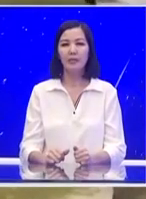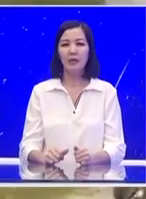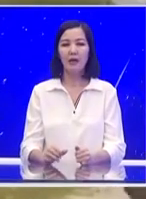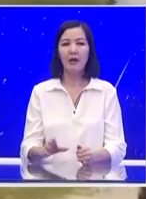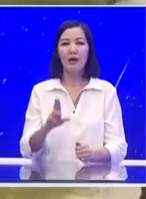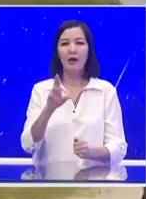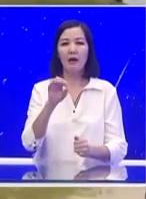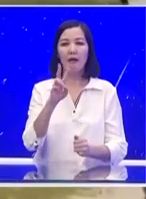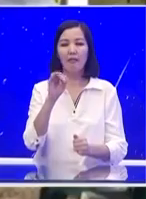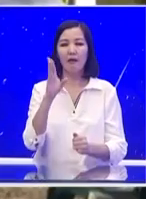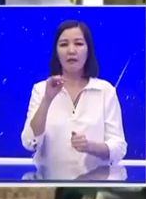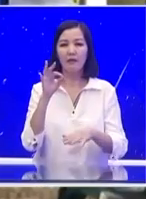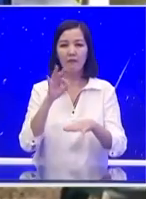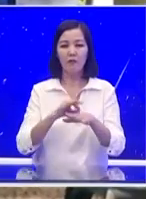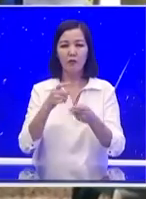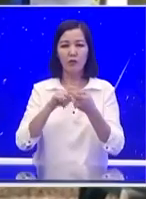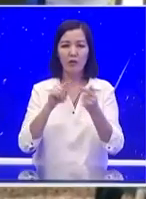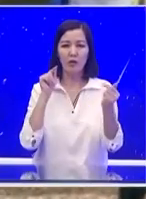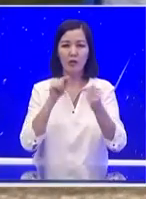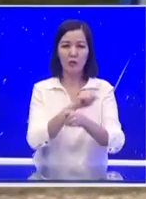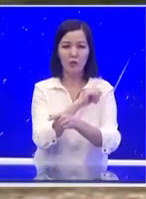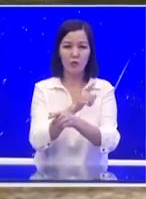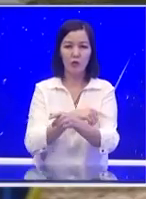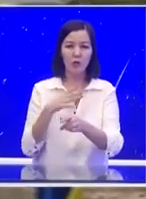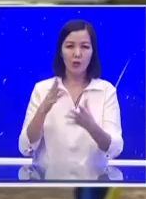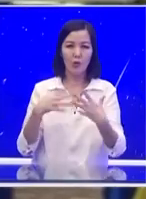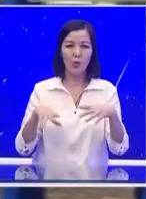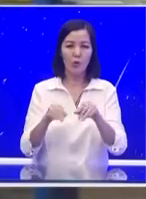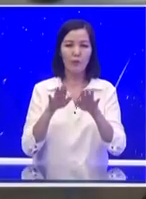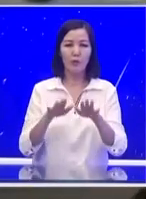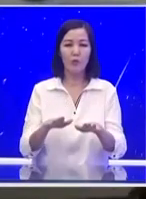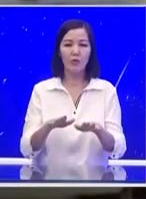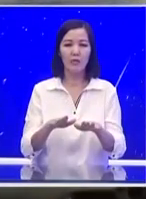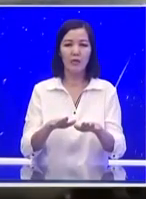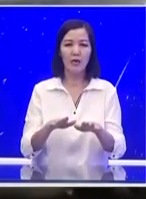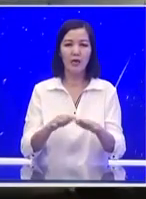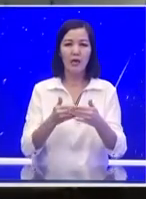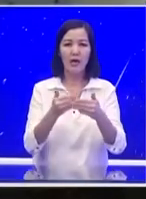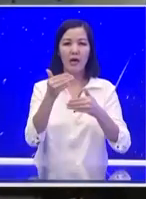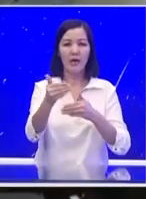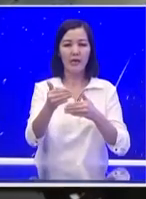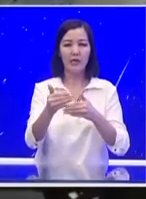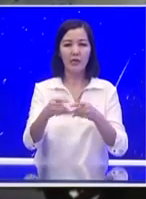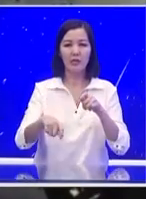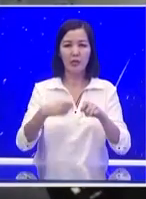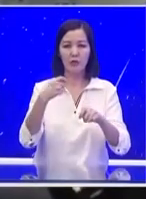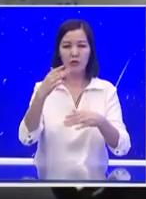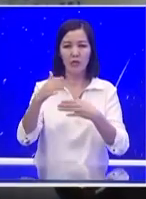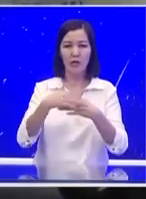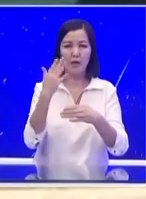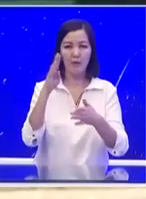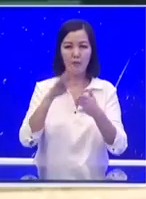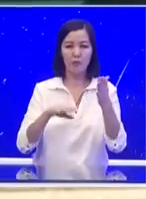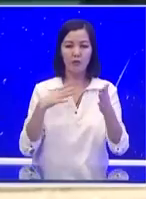Канаданың Торонто қаласында коронавируспен күреш жағдай күшейтілді. Қоғамдық орындарда сақталуы тиіс арақашықтықты бұзғандарға айыппұл салынады.